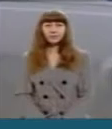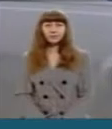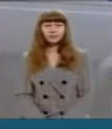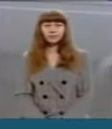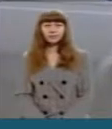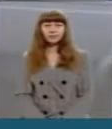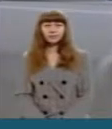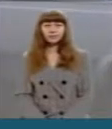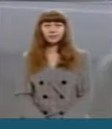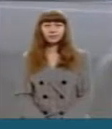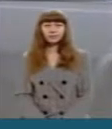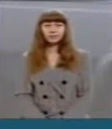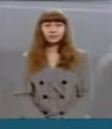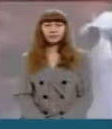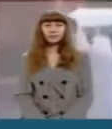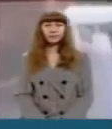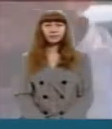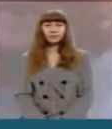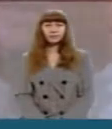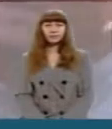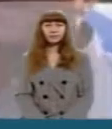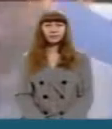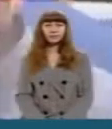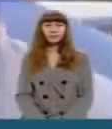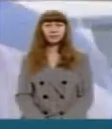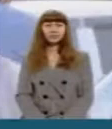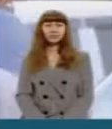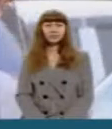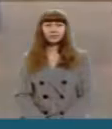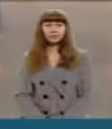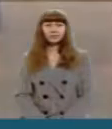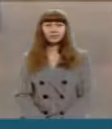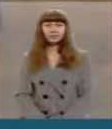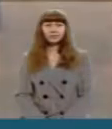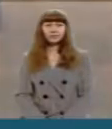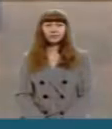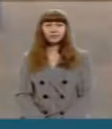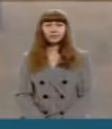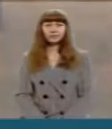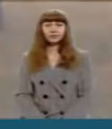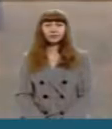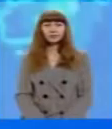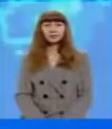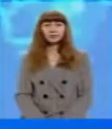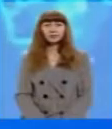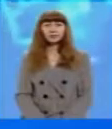малдарды қайта тексереді. Ал карантиннің қаншаға созылары әзірге беймәлім. Айдын Шайкенов, Арман Шалабаев, Қостанай телеарнасы.